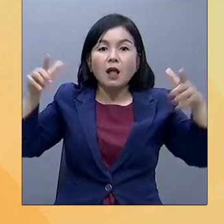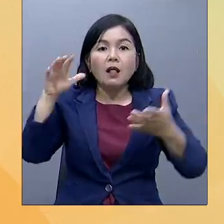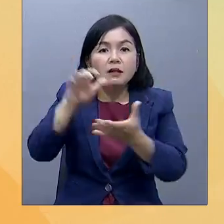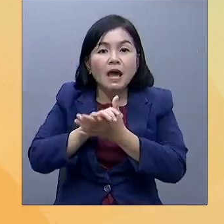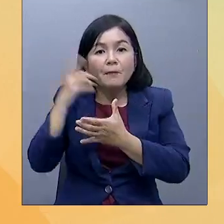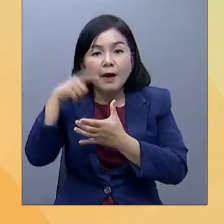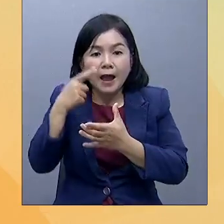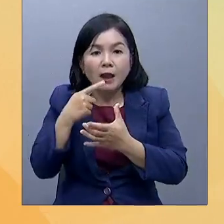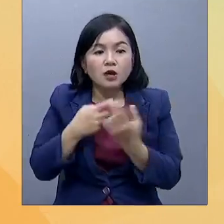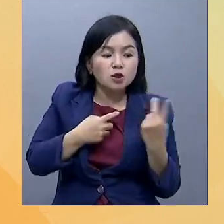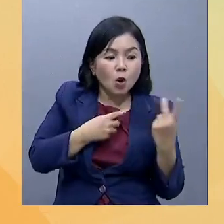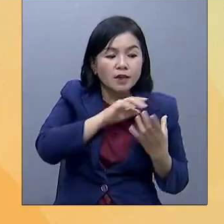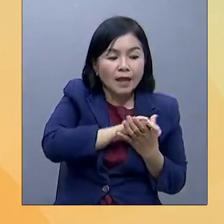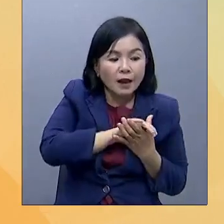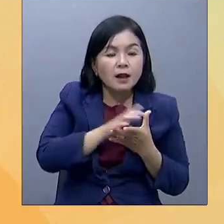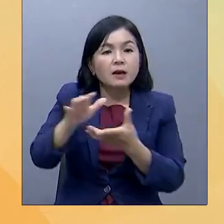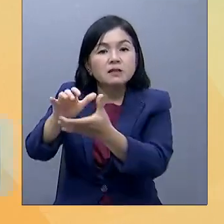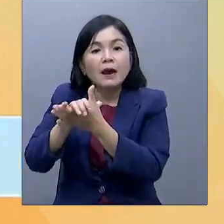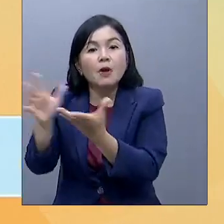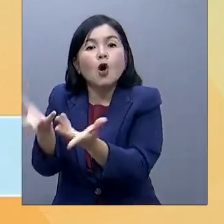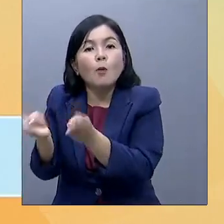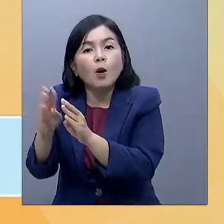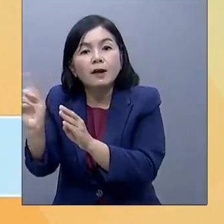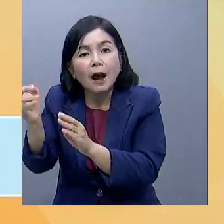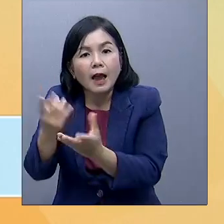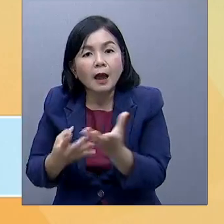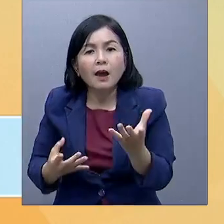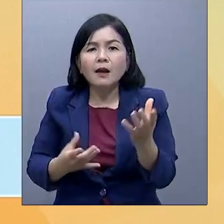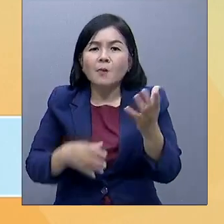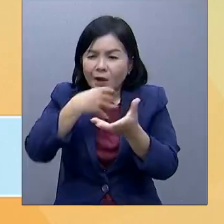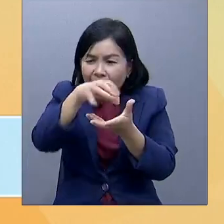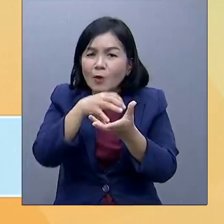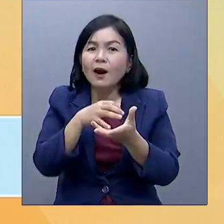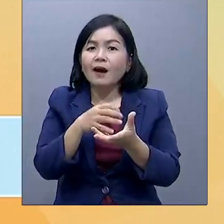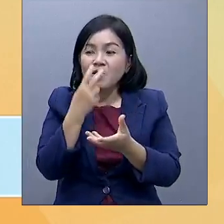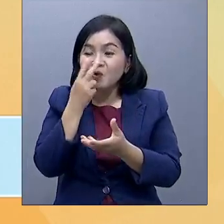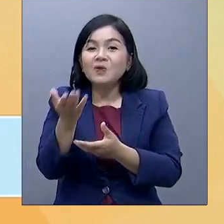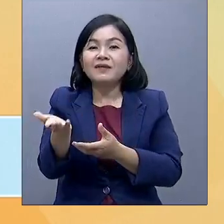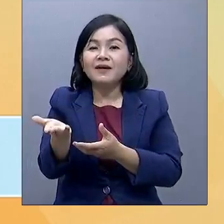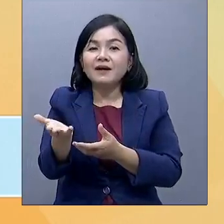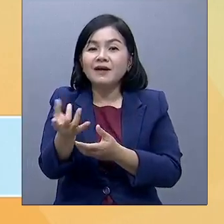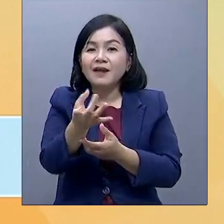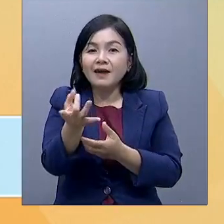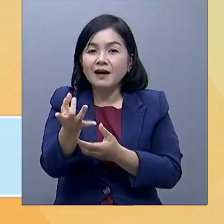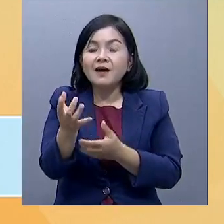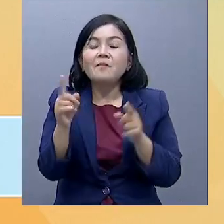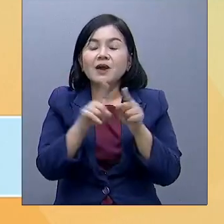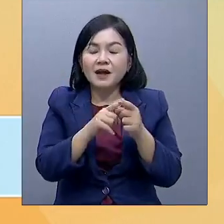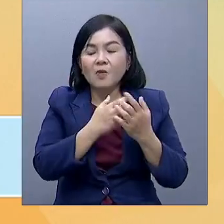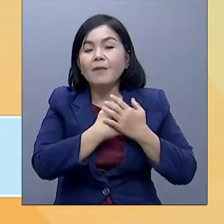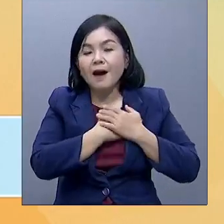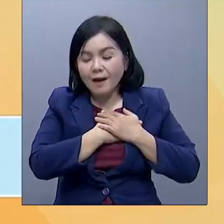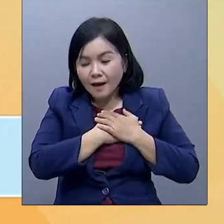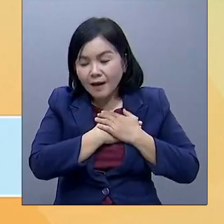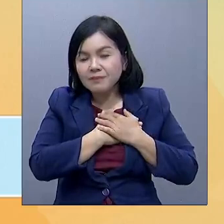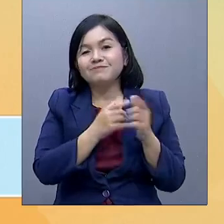แต่งเพื่อเราหรือแต่งเพื่อใคร ใช่โอ้โหนี่ขนาดแค่4นะอ่ะที่เหลือคะฉันเรื่องของเรา พูดถึงจะเกี่ยวกับความรักค่ะ คุณอ